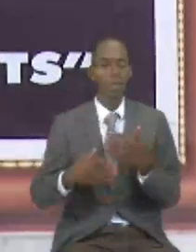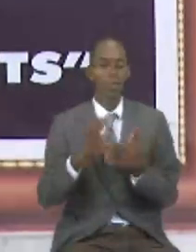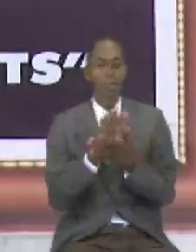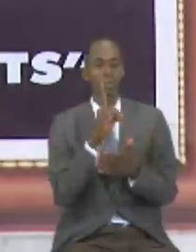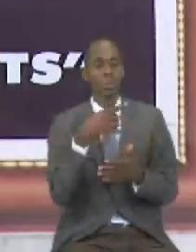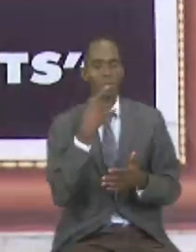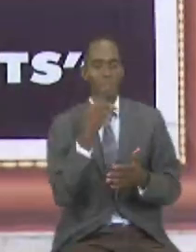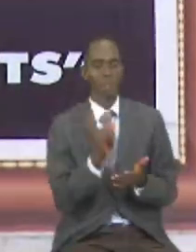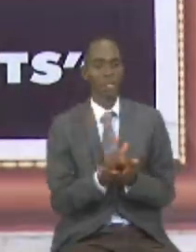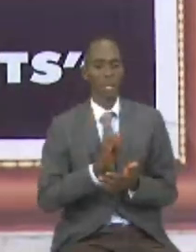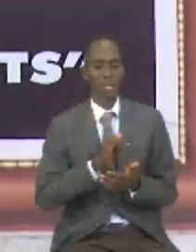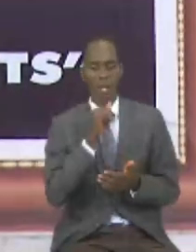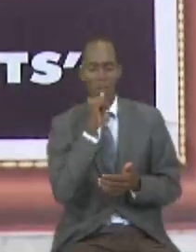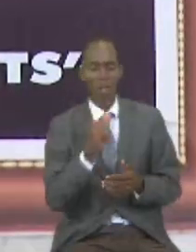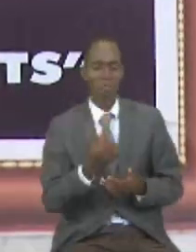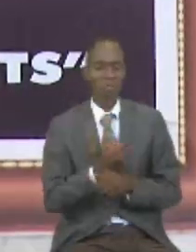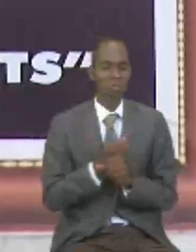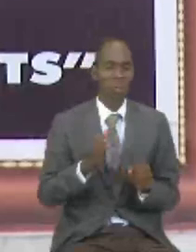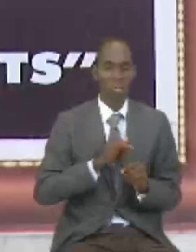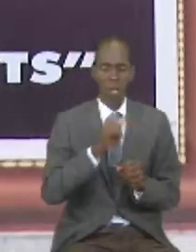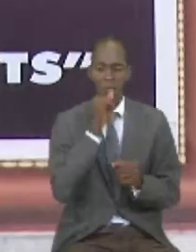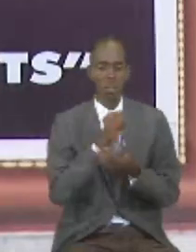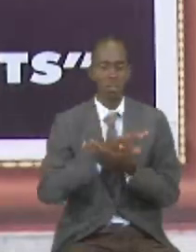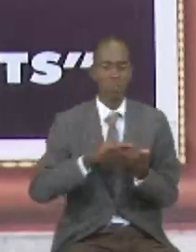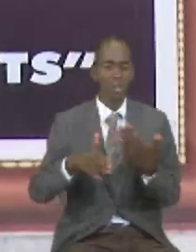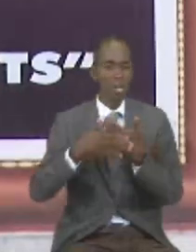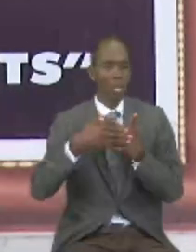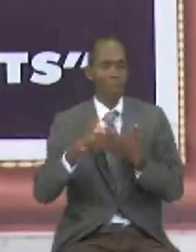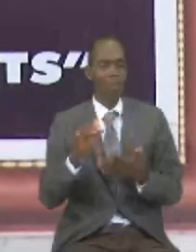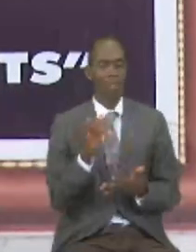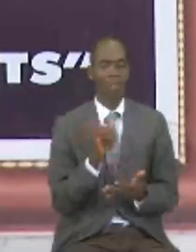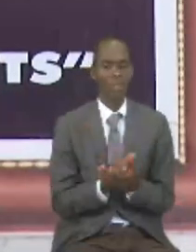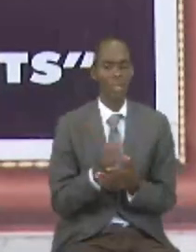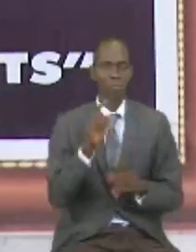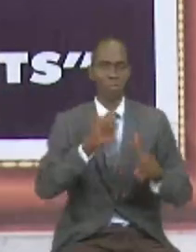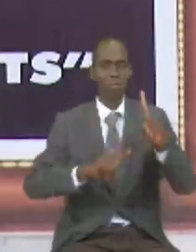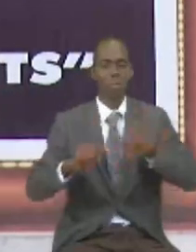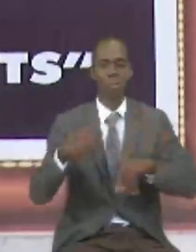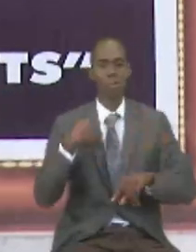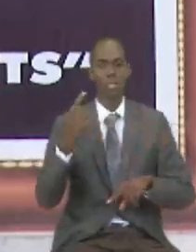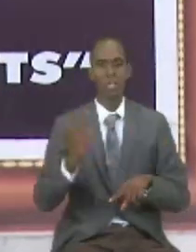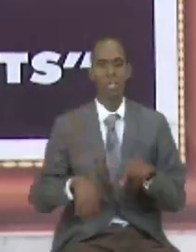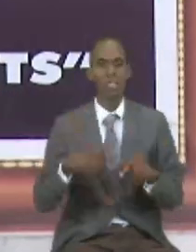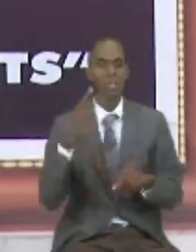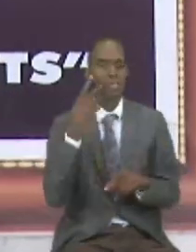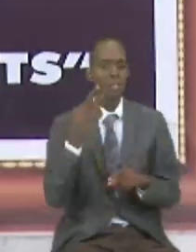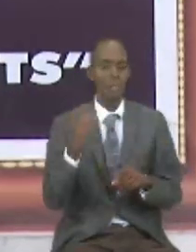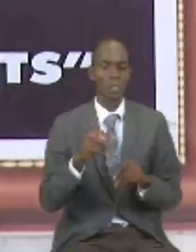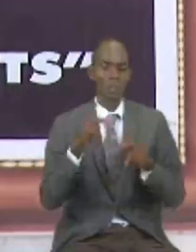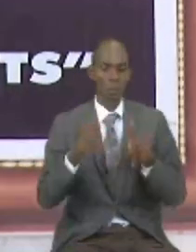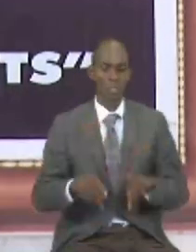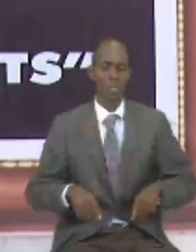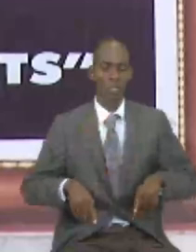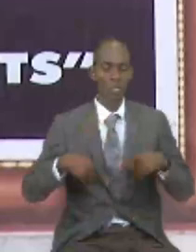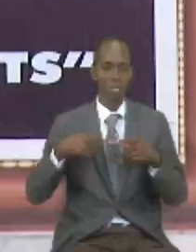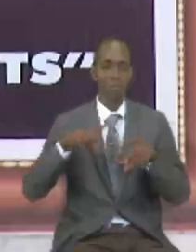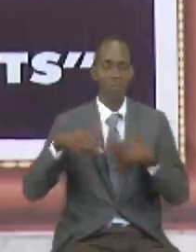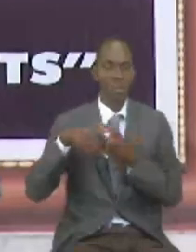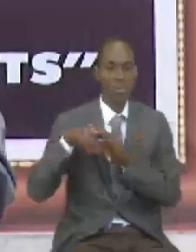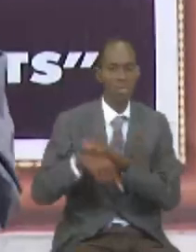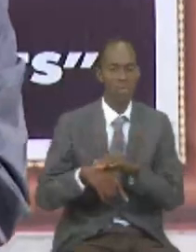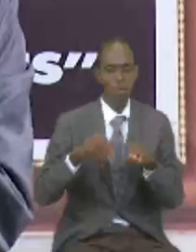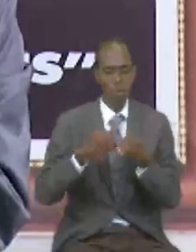la sanctification, on ne peut pas voir une meilleure vie, on ne peut pas voir une vie riche, on ne peut pas voir une vie qui s'approfondit dans